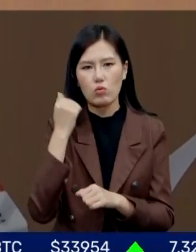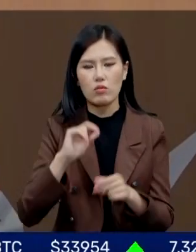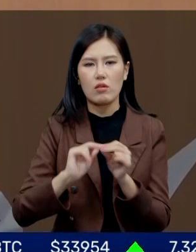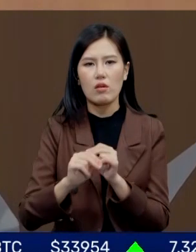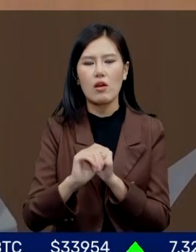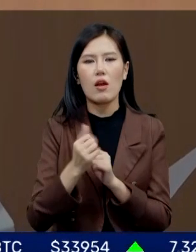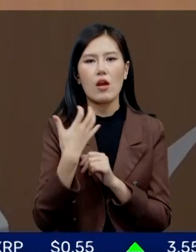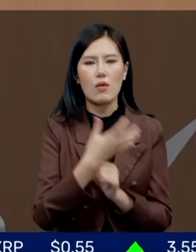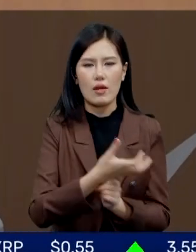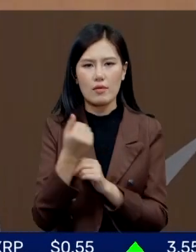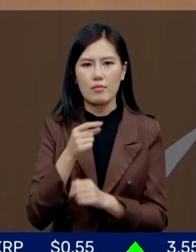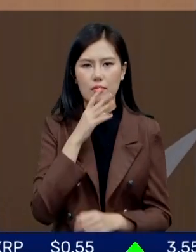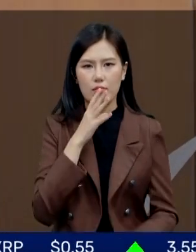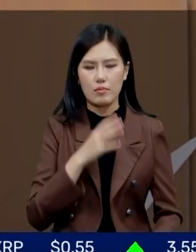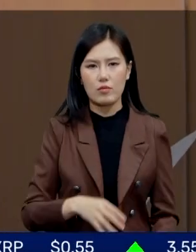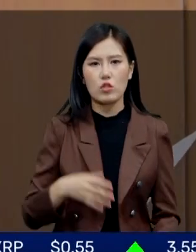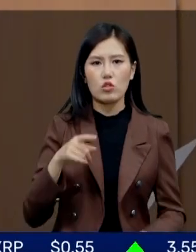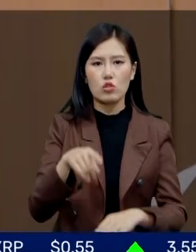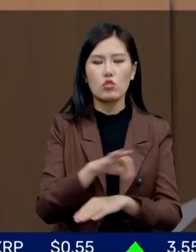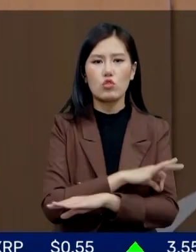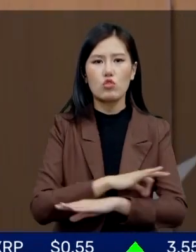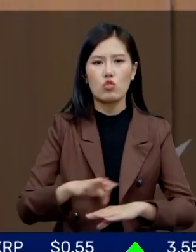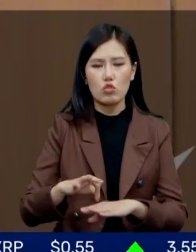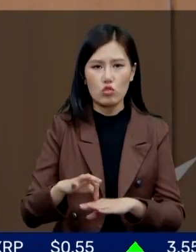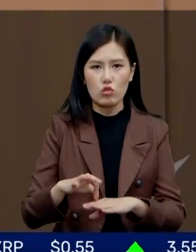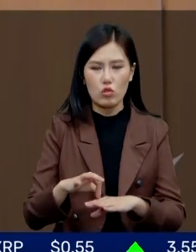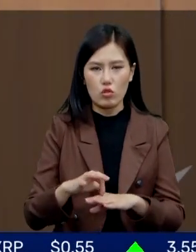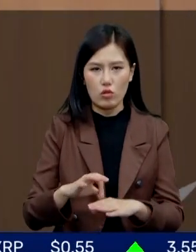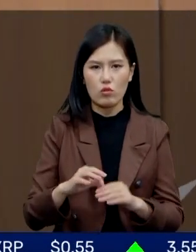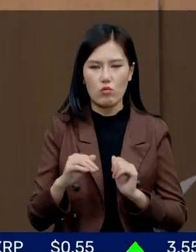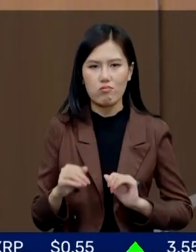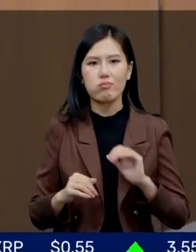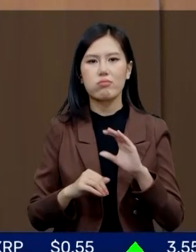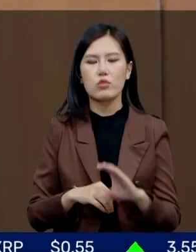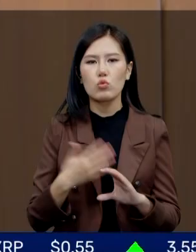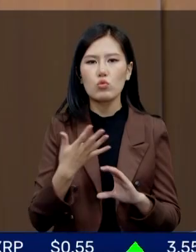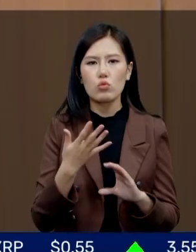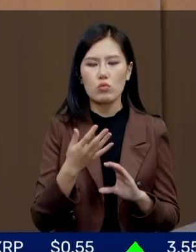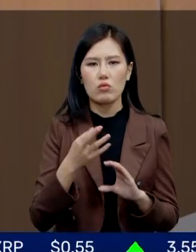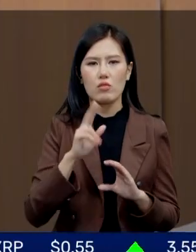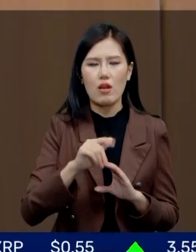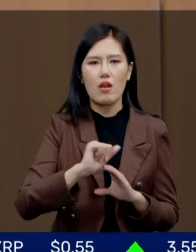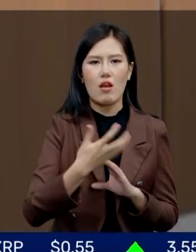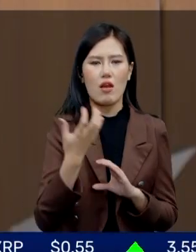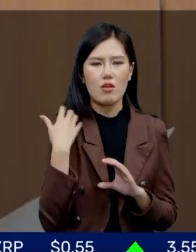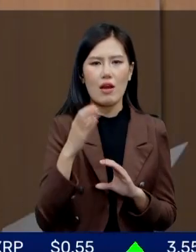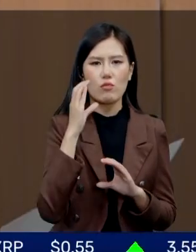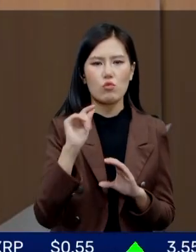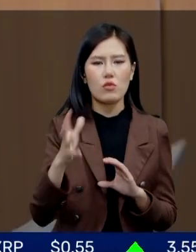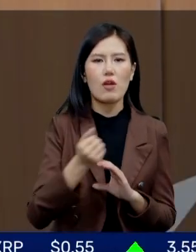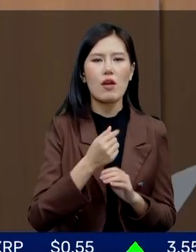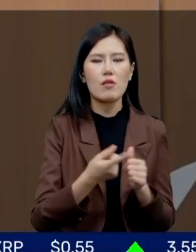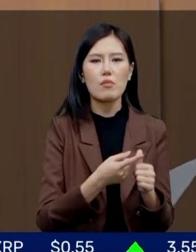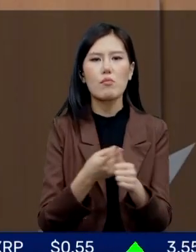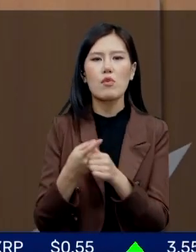Нийслэлийн худалдан ажиллагааны газарт энэхүү төсөл арга хэмжээний гүйцэтгэлийг сонгон шалруулах эрхийг шилжүүлсэн байгаа. Өөрөөр хэлбэл дараагийн үнэлгээний хороог